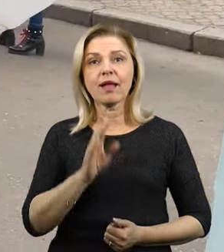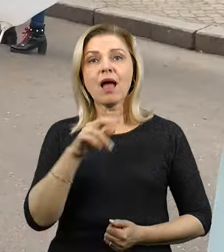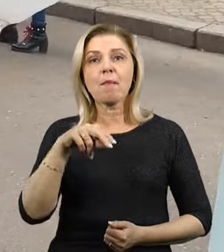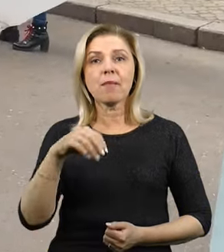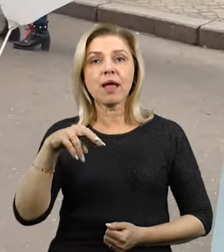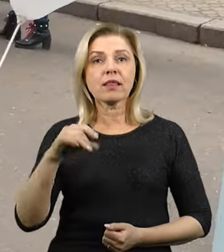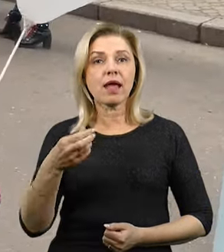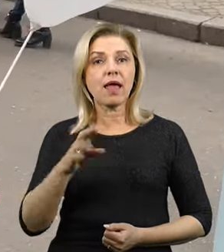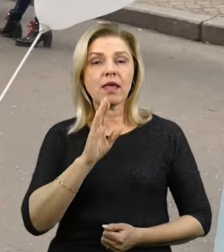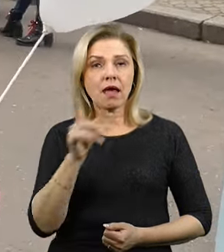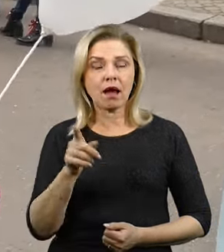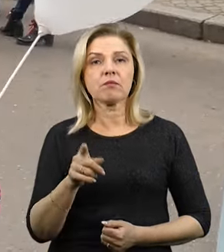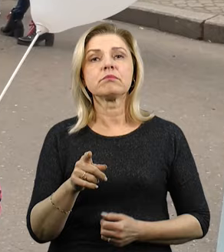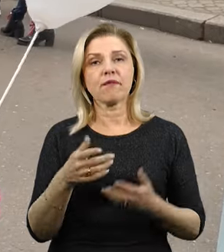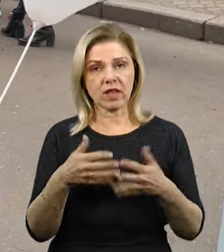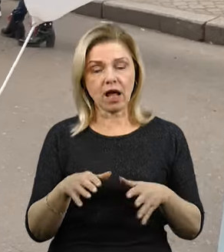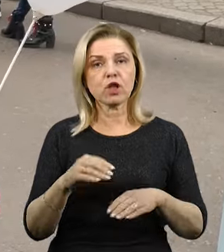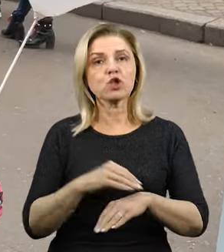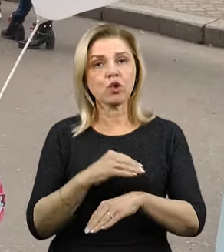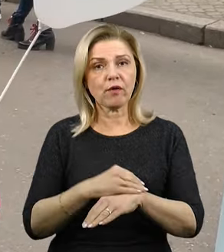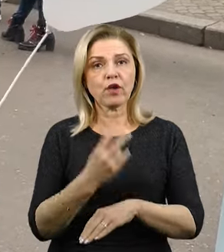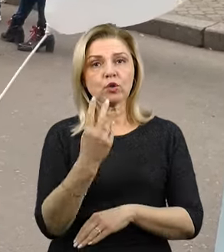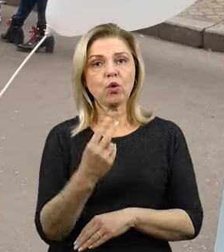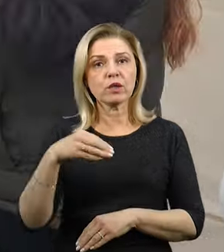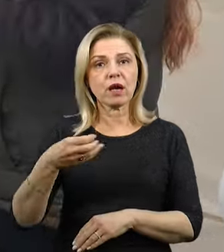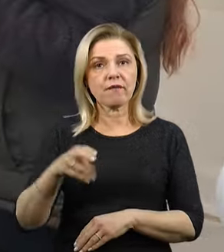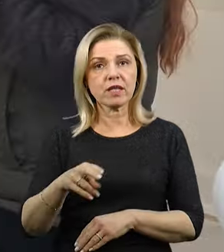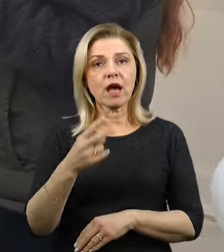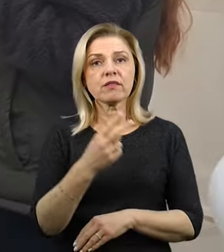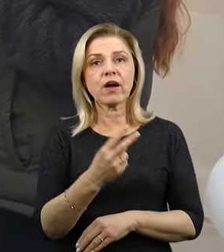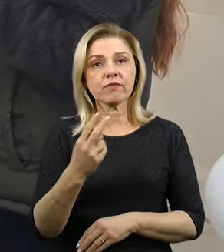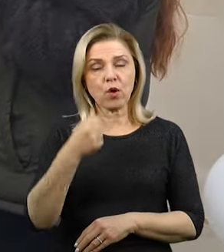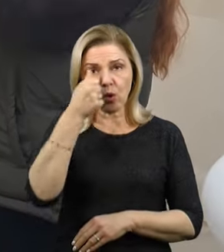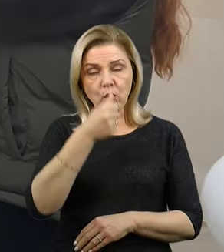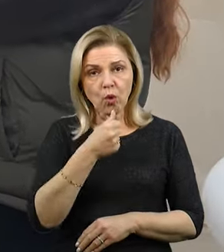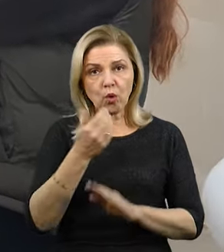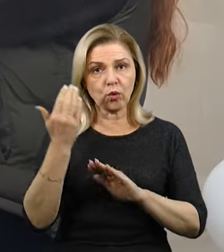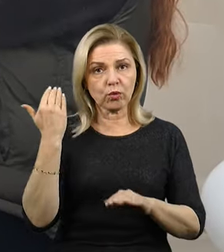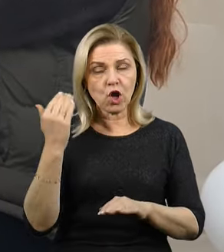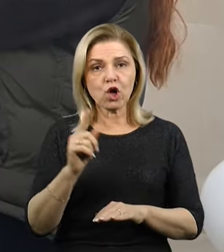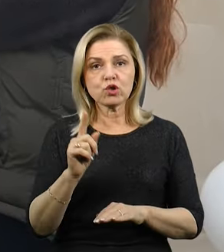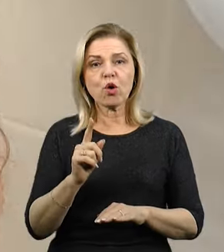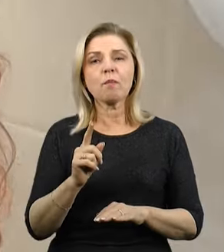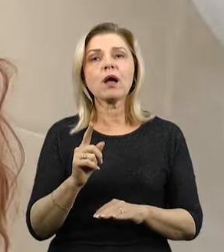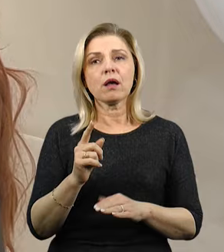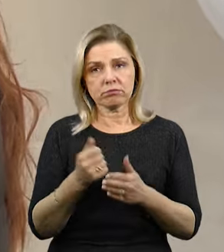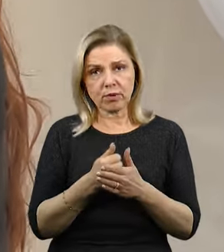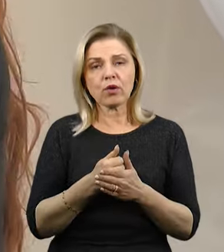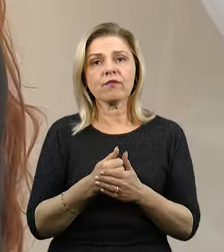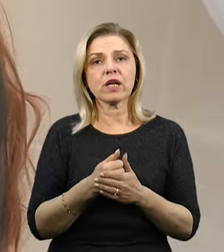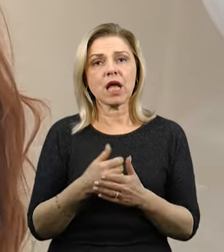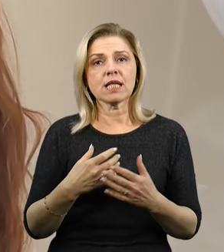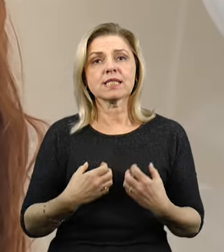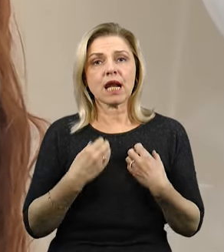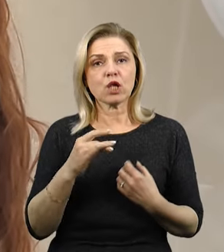Пелагея втратила чоловіка військовослужбовця 2 травня 2022 року аби впоратись зі стресом після його загибелі